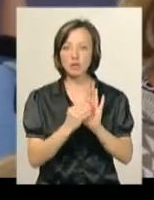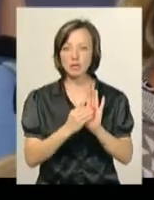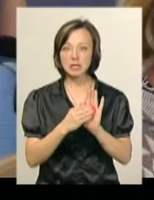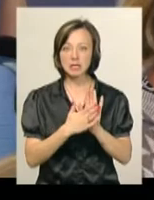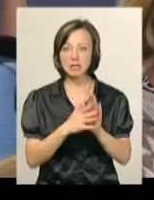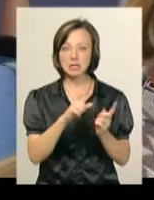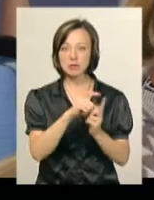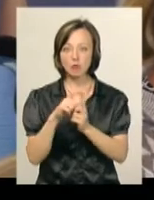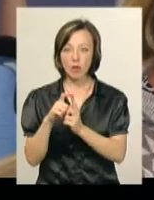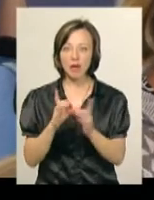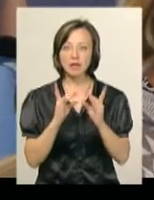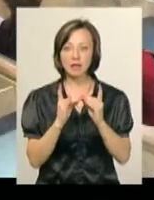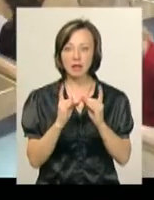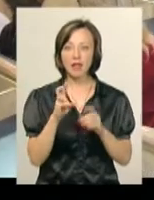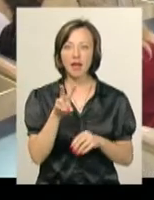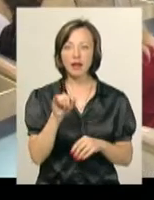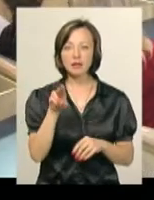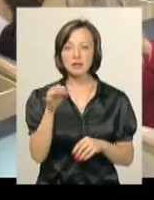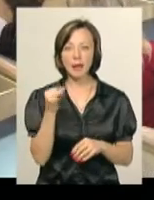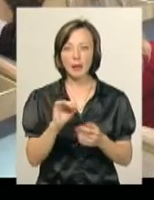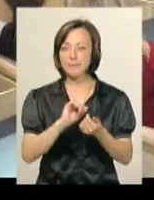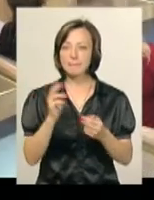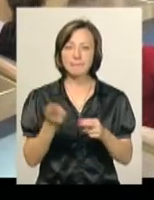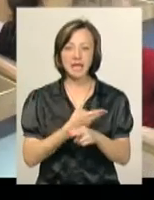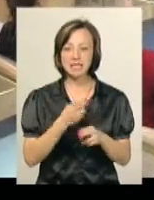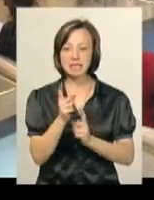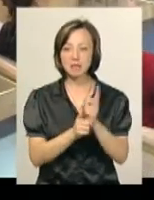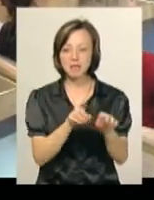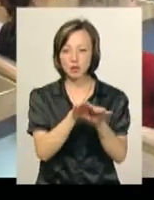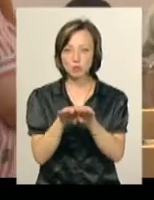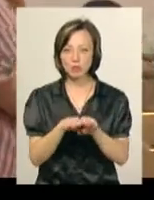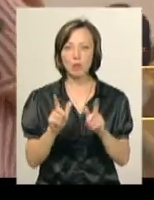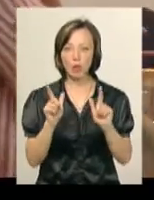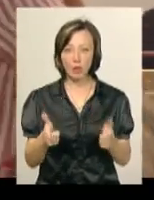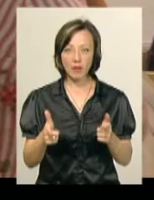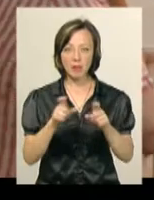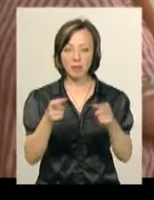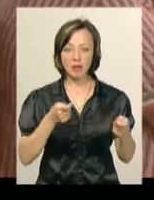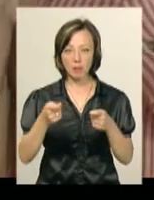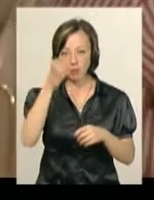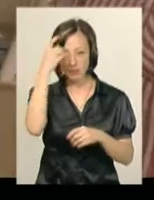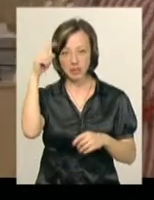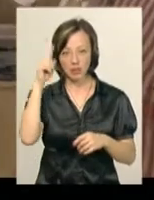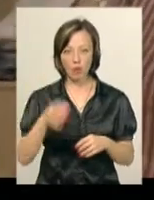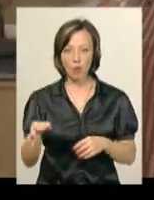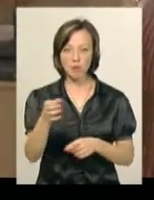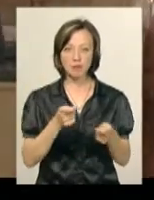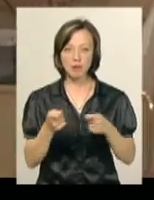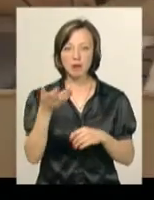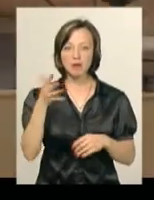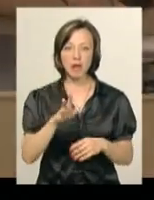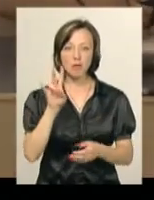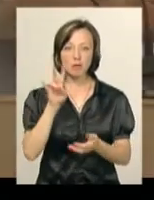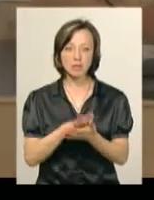словосполучення школа-інтернат на ліцей без зміни ступенів. Це погодив Департамент освіти і науки облдержадміністрації та п'ять